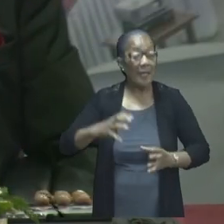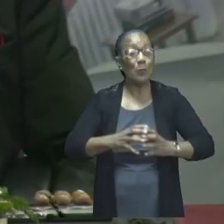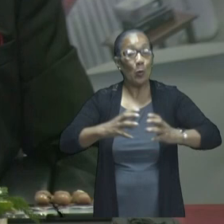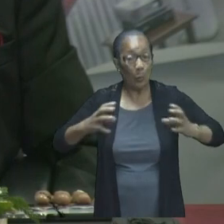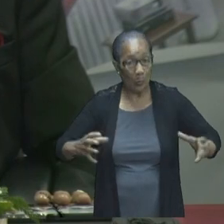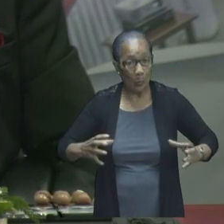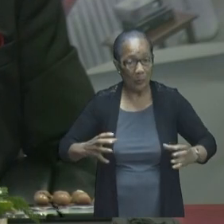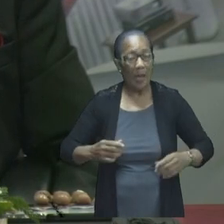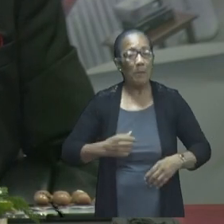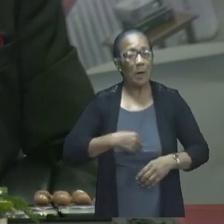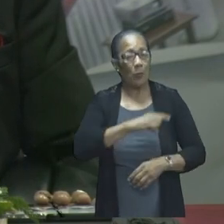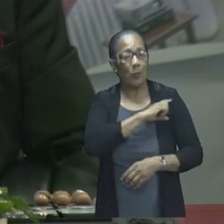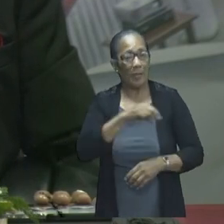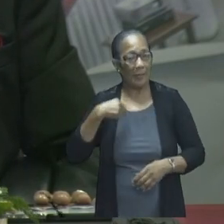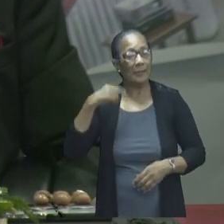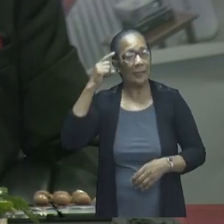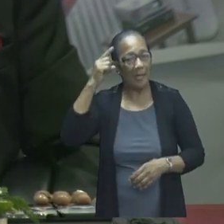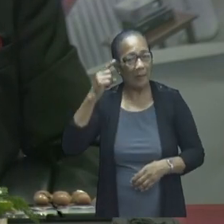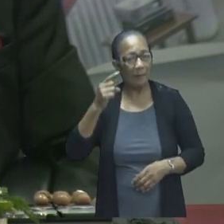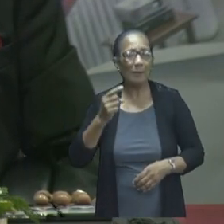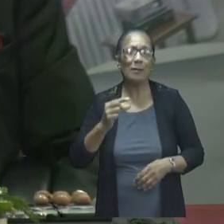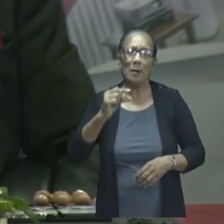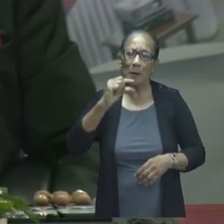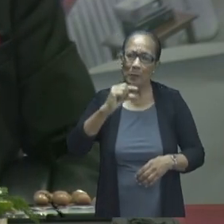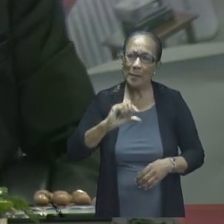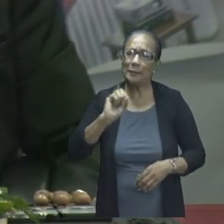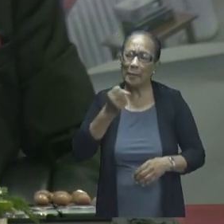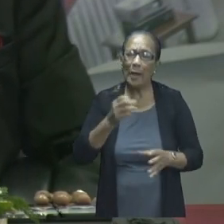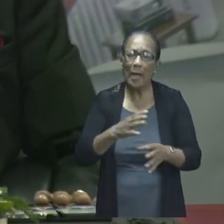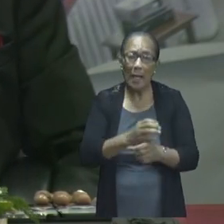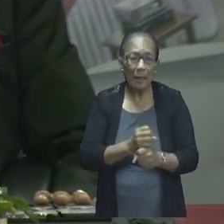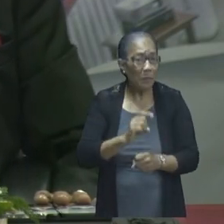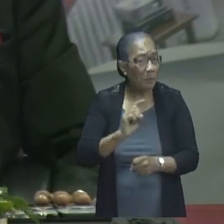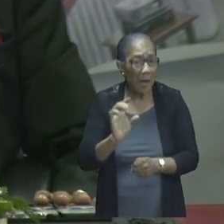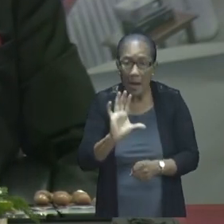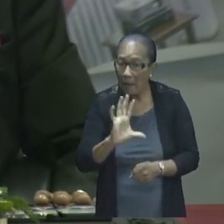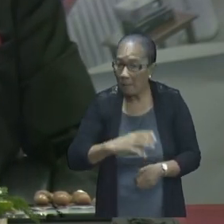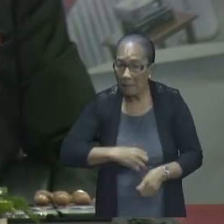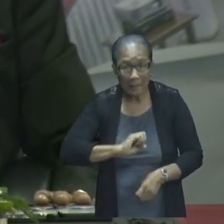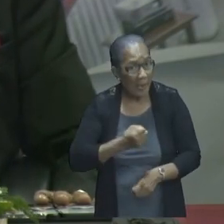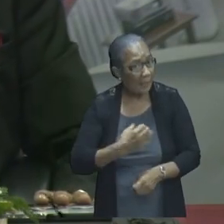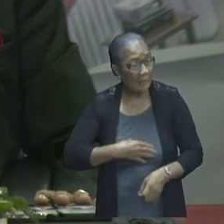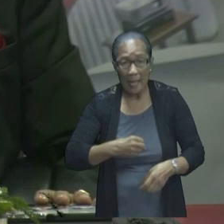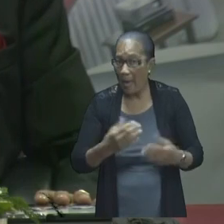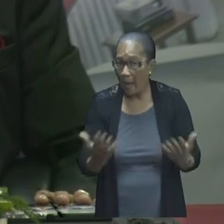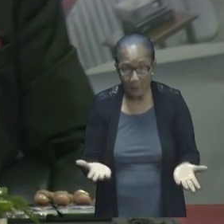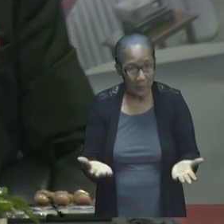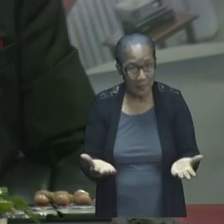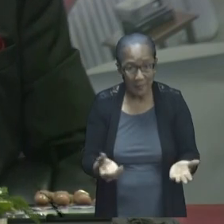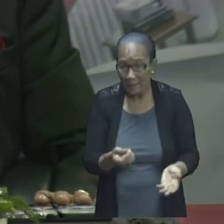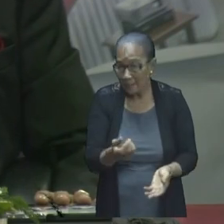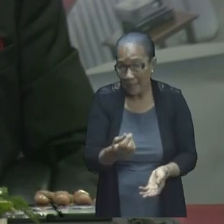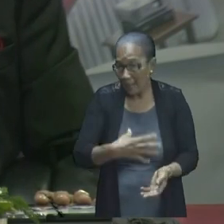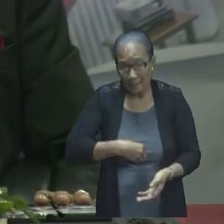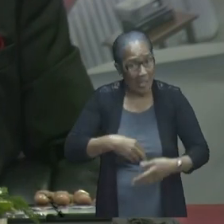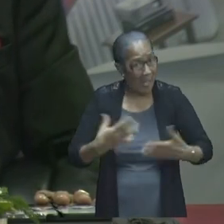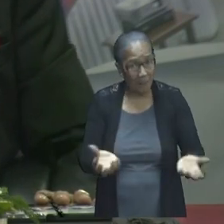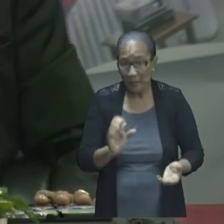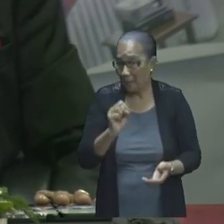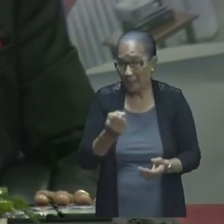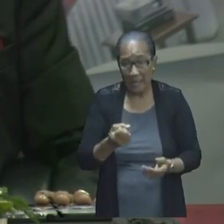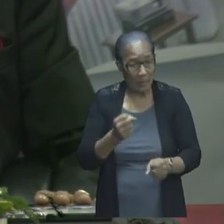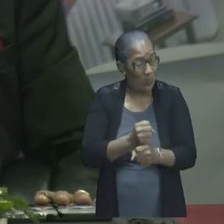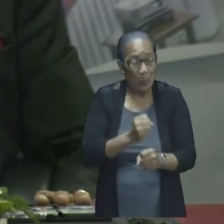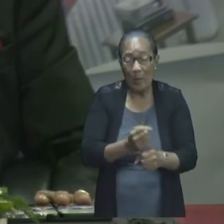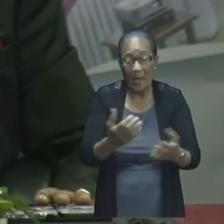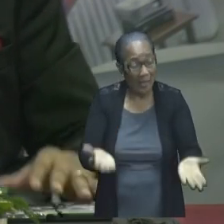zouden hebben die ruimte hadden we niet dus natuurlijk zeggen wij als we terugkijken dat we misschien direct eerste dag aan het volgen uitgelegd moesten hebben luisterde dat